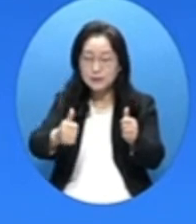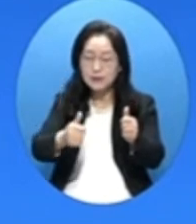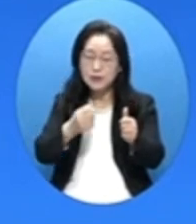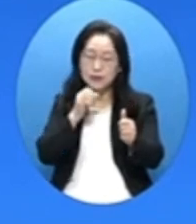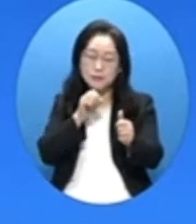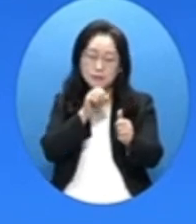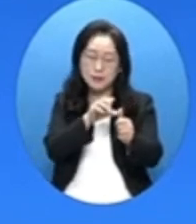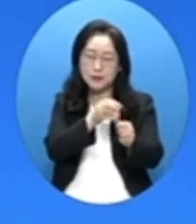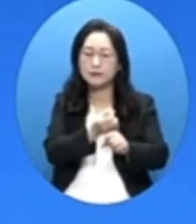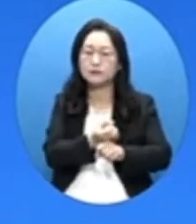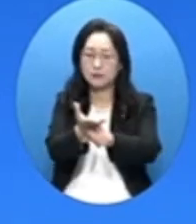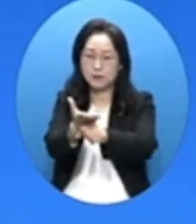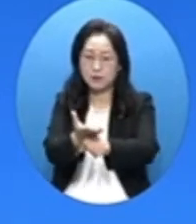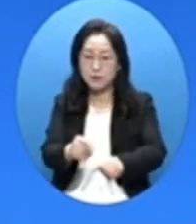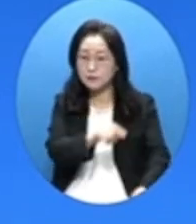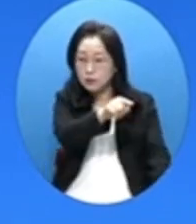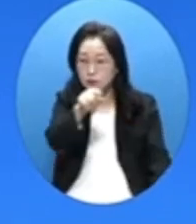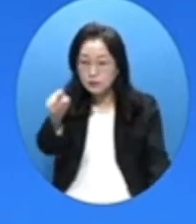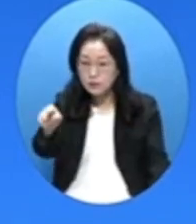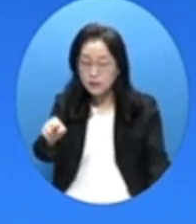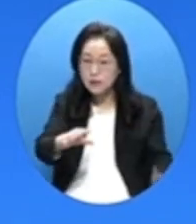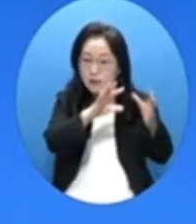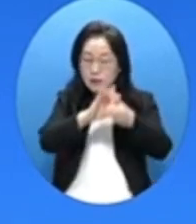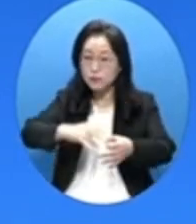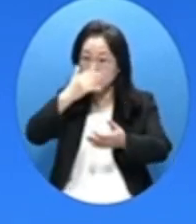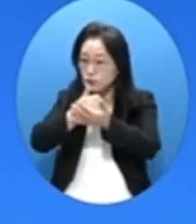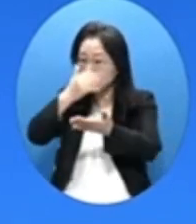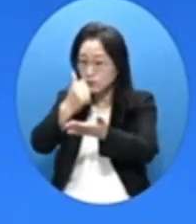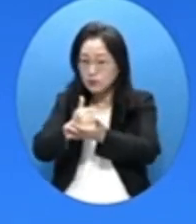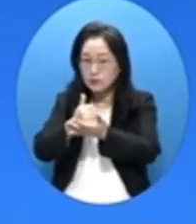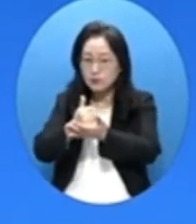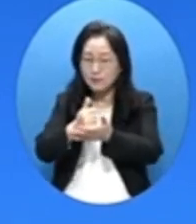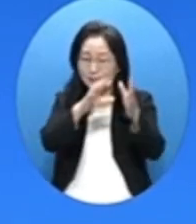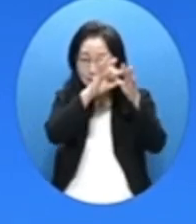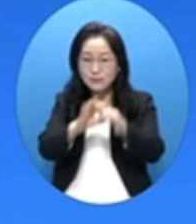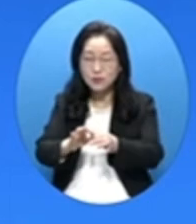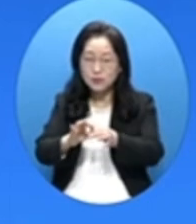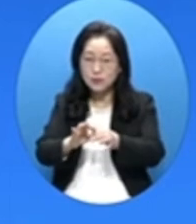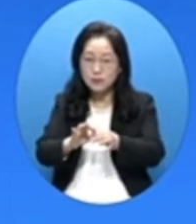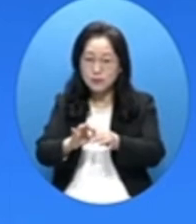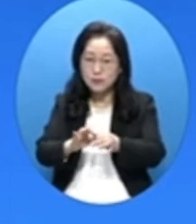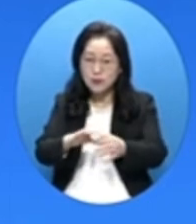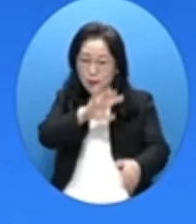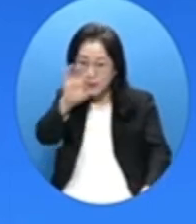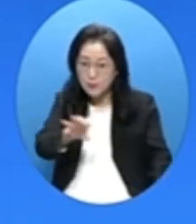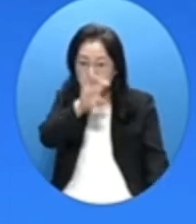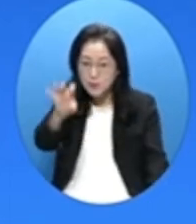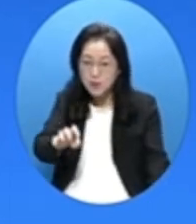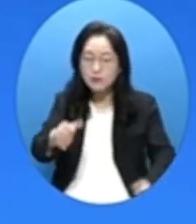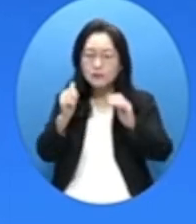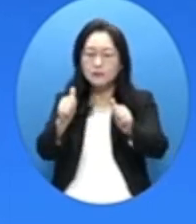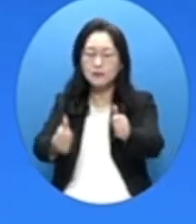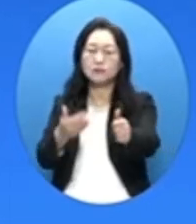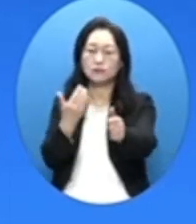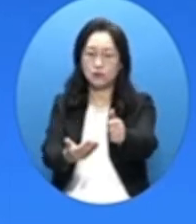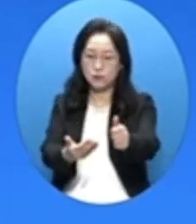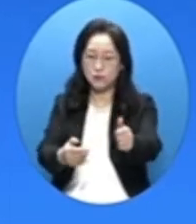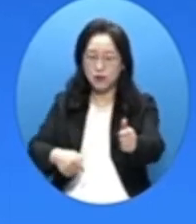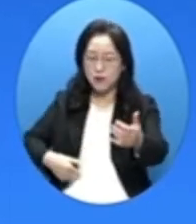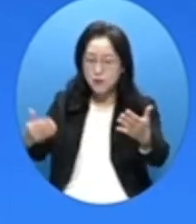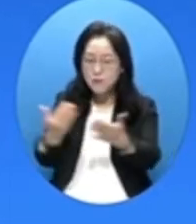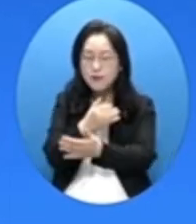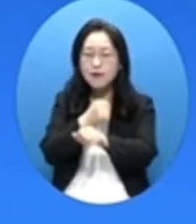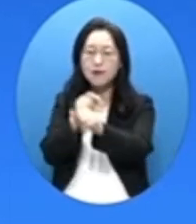경고하셨습니다 너희들이 계속 죄 가운데 머물러 있으면 심판이 다가올 것이다 회개를